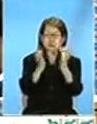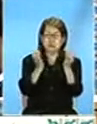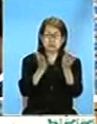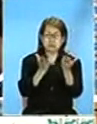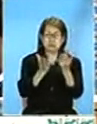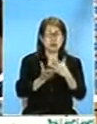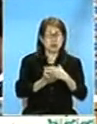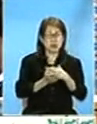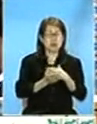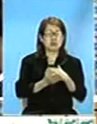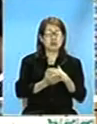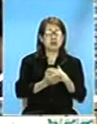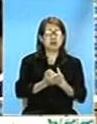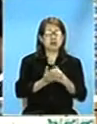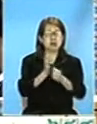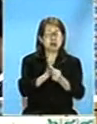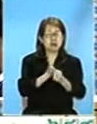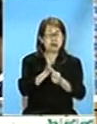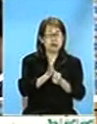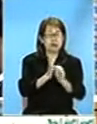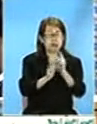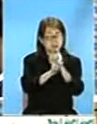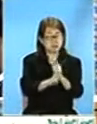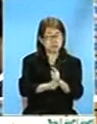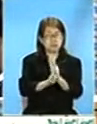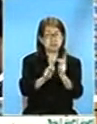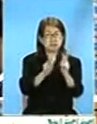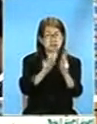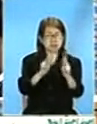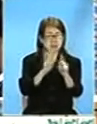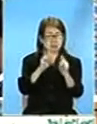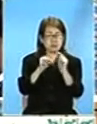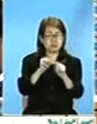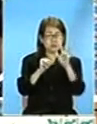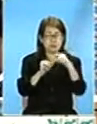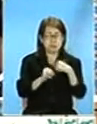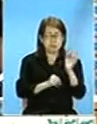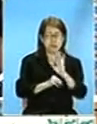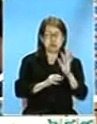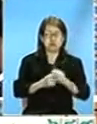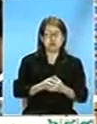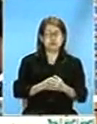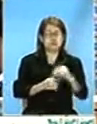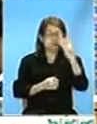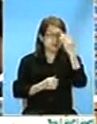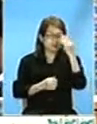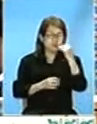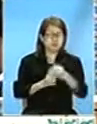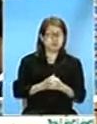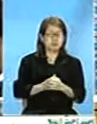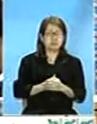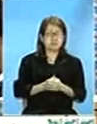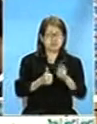ก้ไขกับร่างของท่านกรรมาธิการมาตรา3ฉบับนี้เพราะ